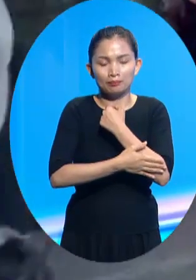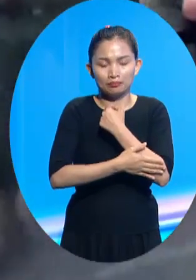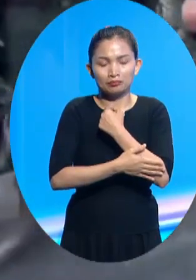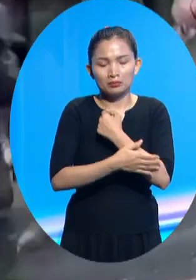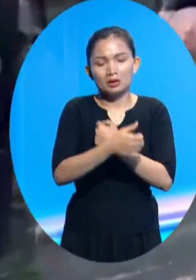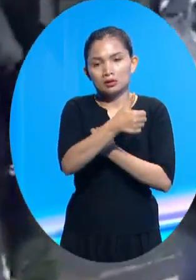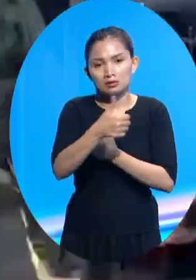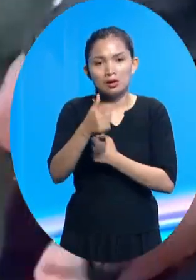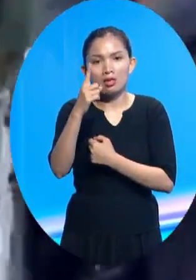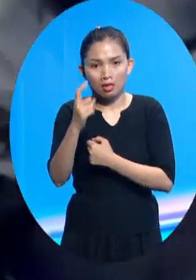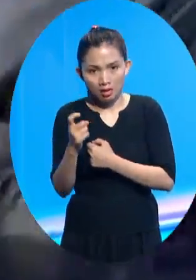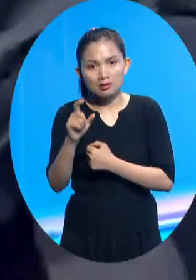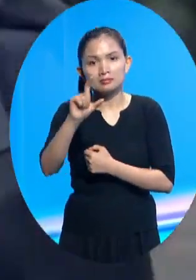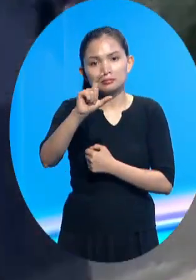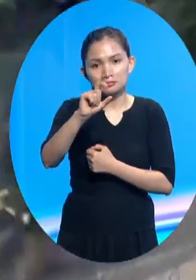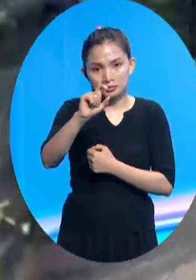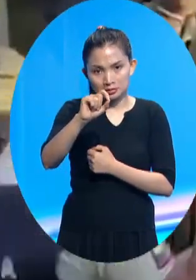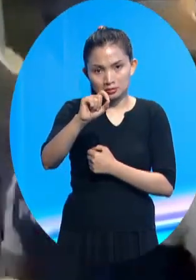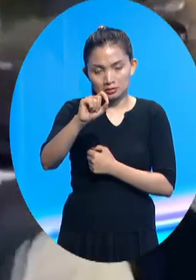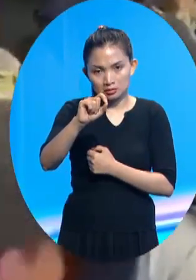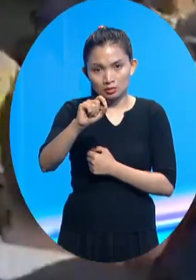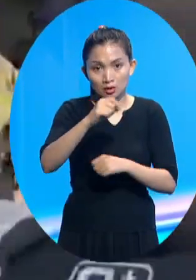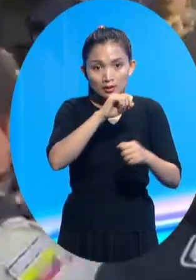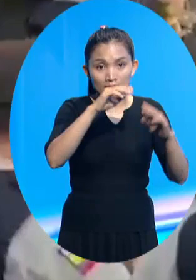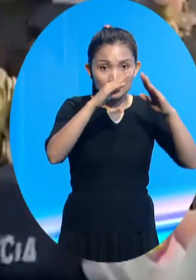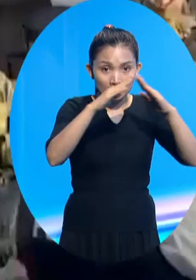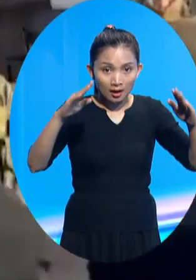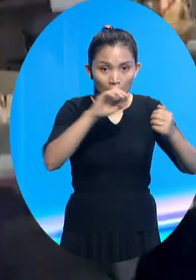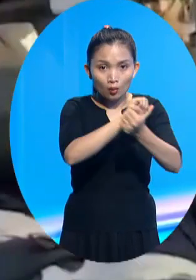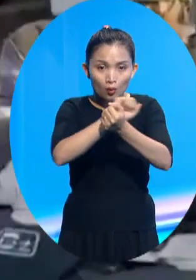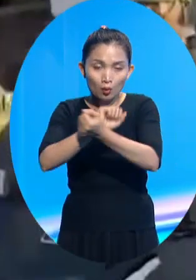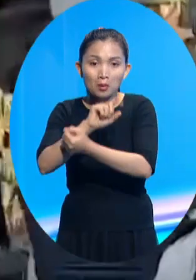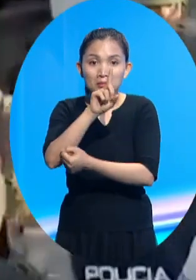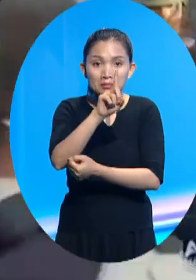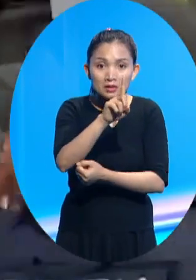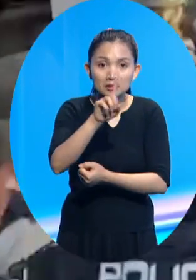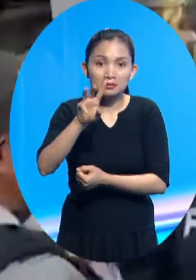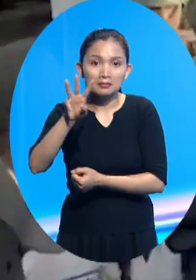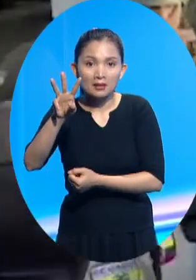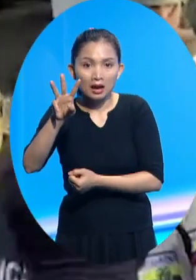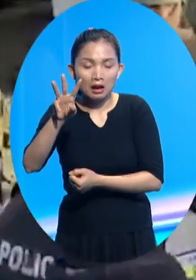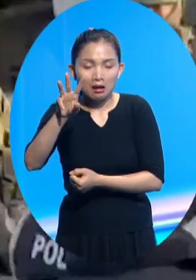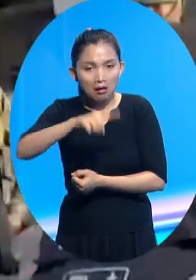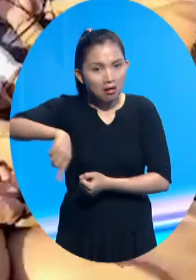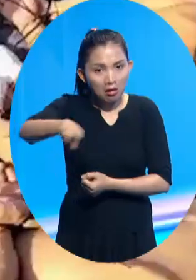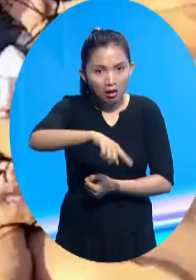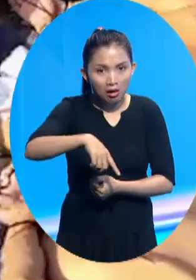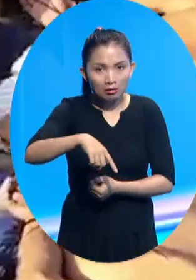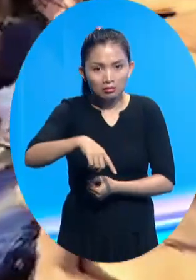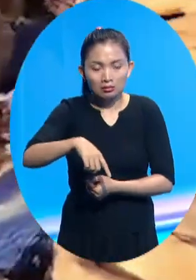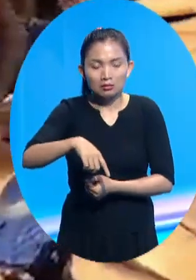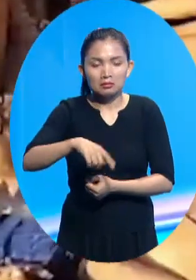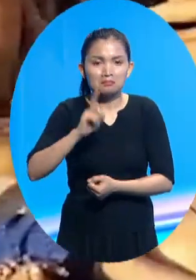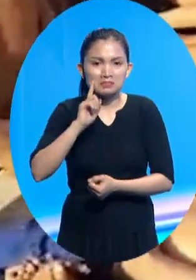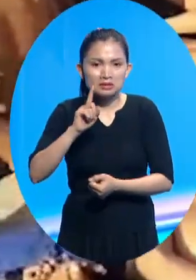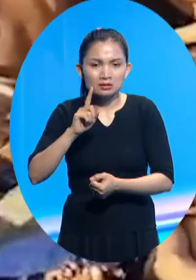10 người thương vong các tù nhân tại 13 nhà tù trên toàn Ecuador Sau đó bắt đầu tuyệt thực để yêu cầu tình trạng tốt hơn trong phòng giam